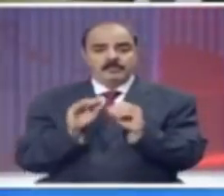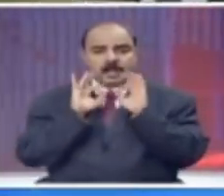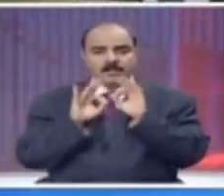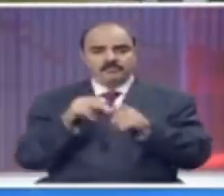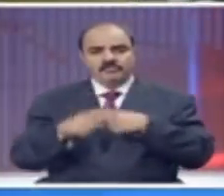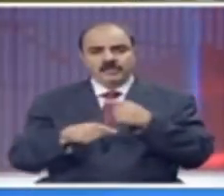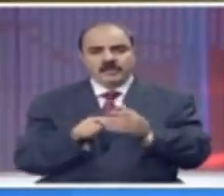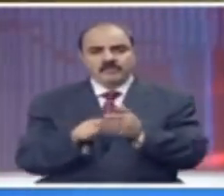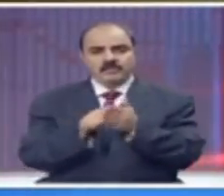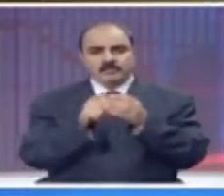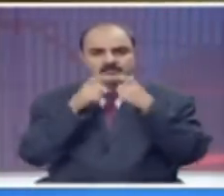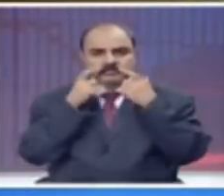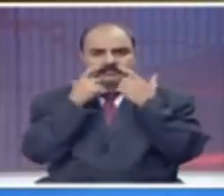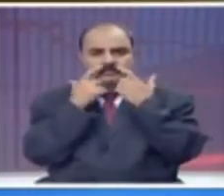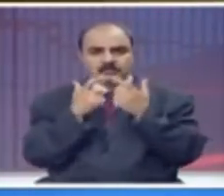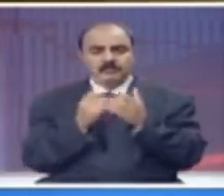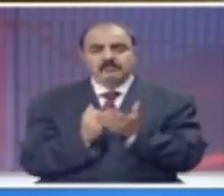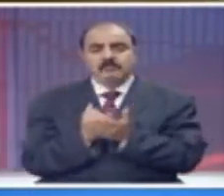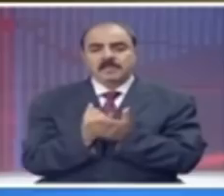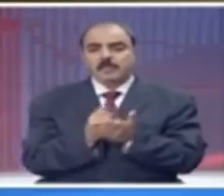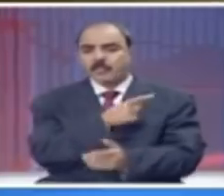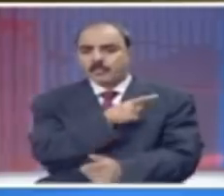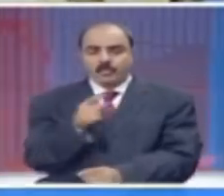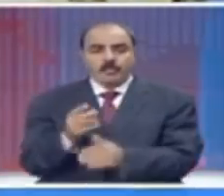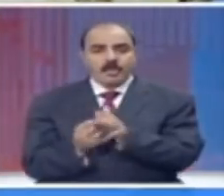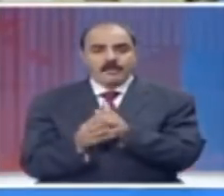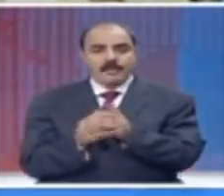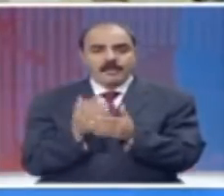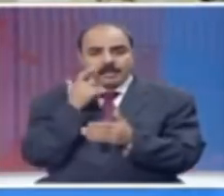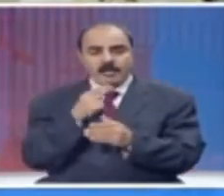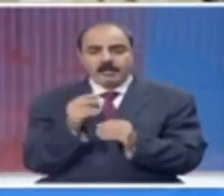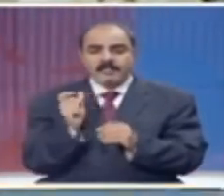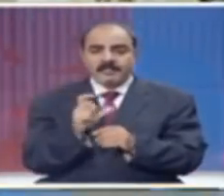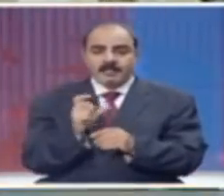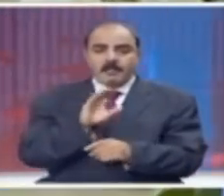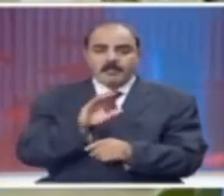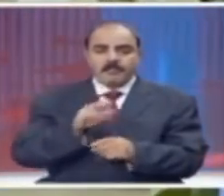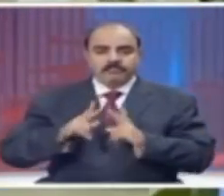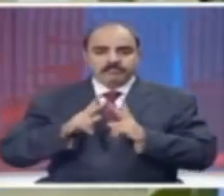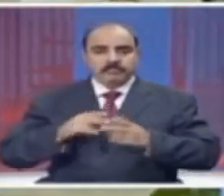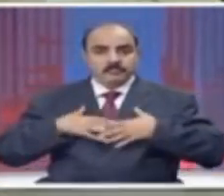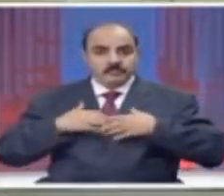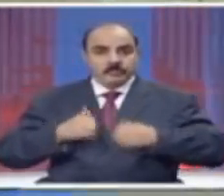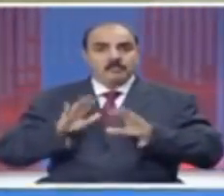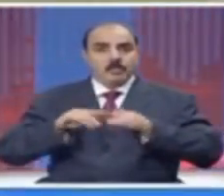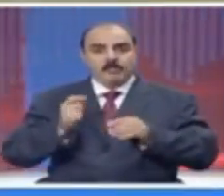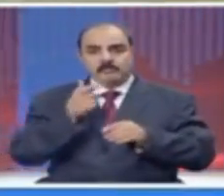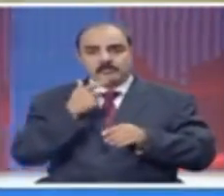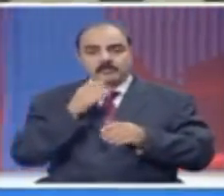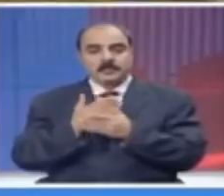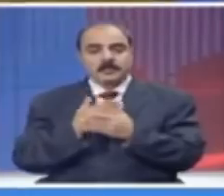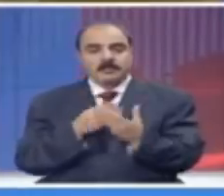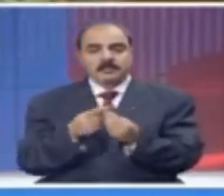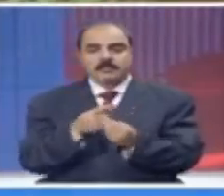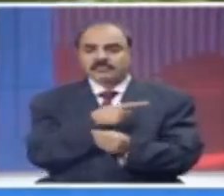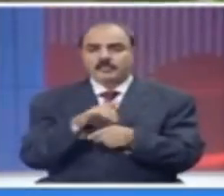ضرورة متابعة تطبيق الإجراءات الاحترازية بجميع المدارس والجامعات وتوافر الأدوية المحددة ضمن بروتوكولات